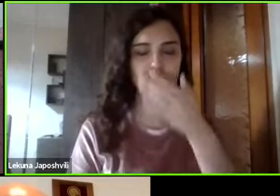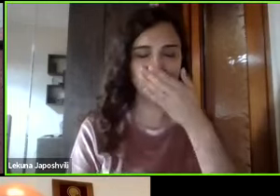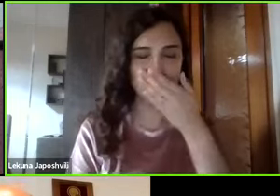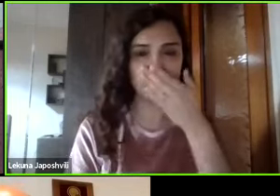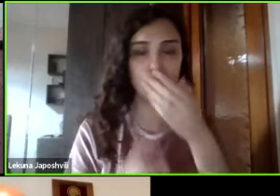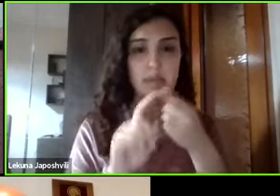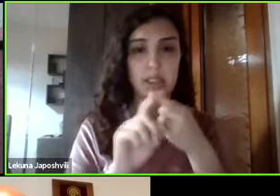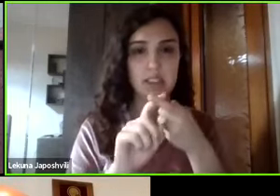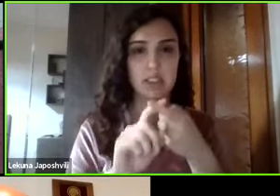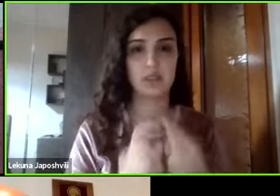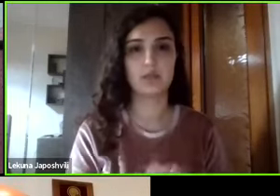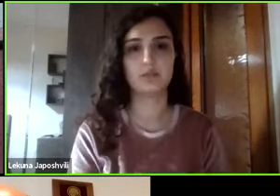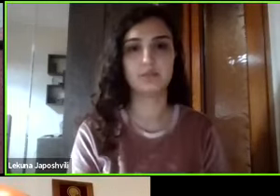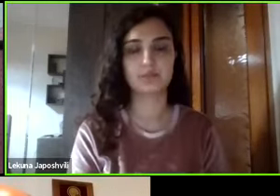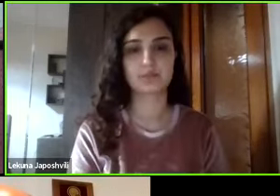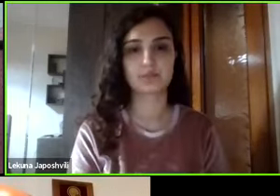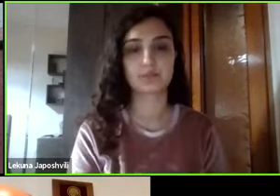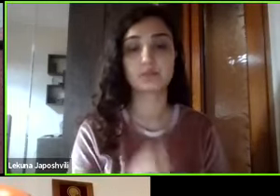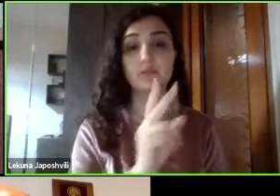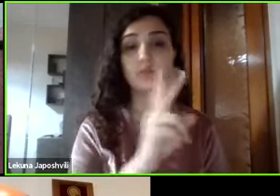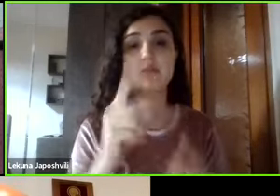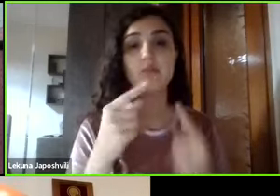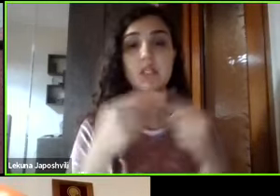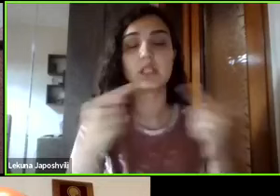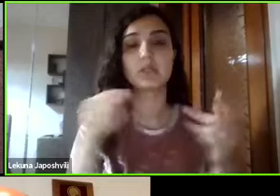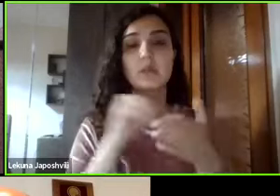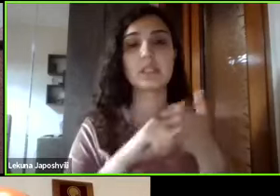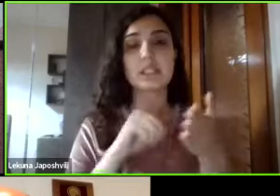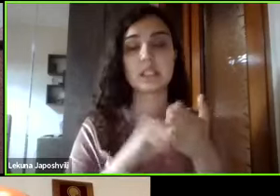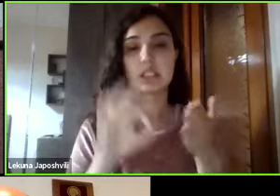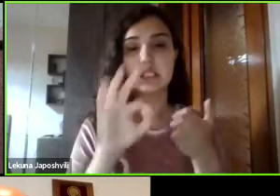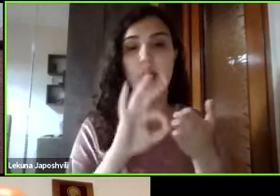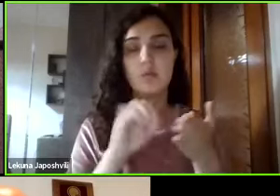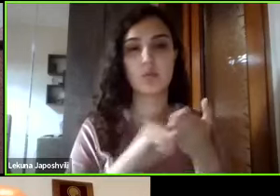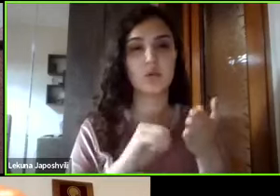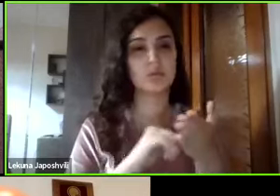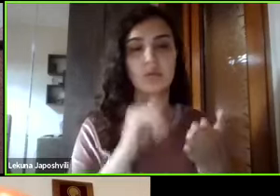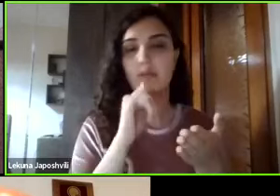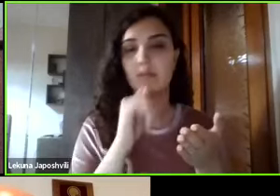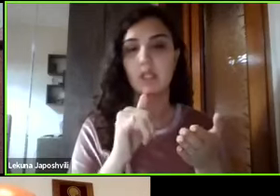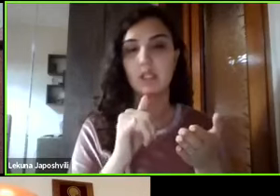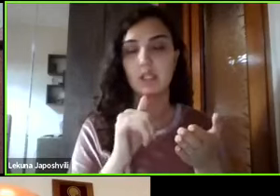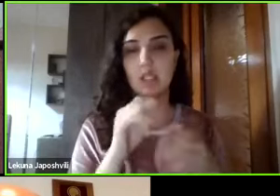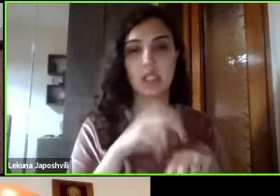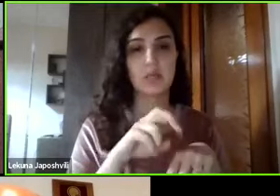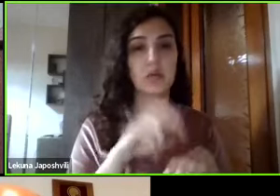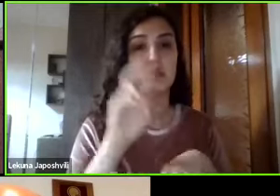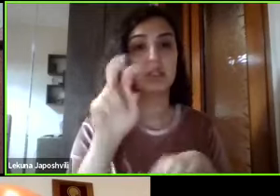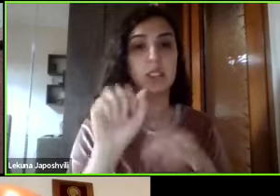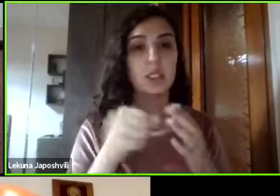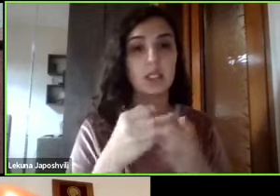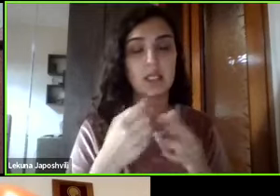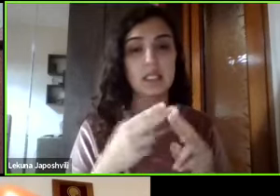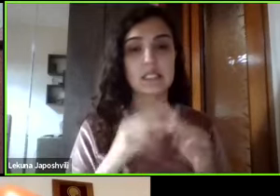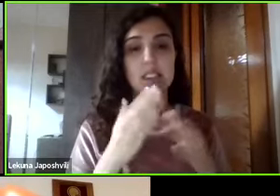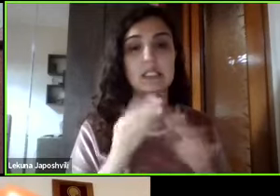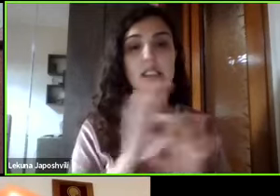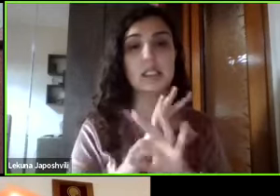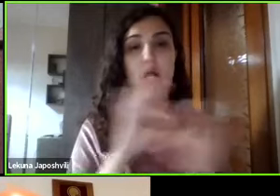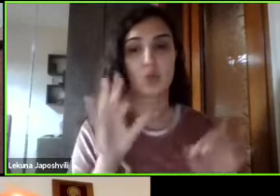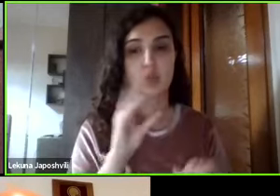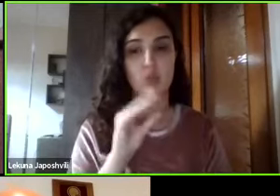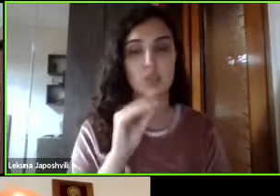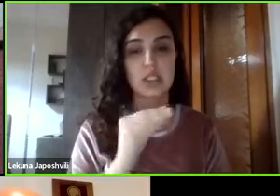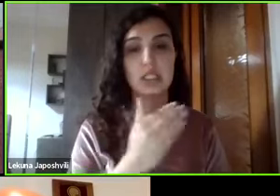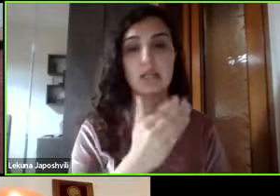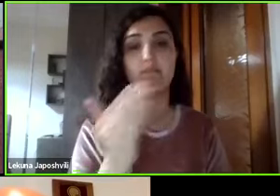ინფექციას, რომელიც სხვადასხვა მიზეზის გამო ვერ აღწევს ექიმამდე, ანუ ეს არის იდეალური, როცა